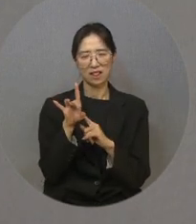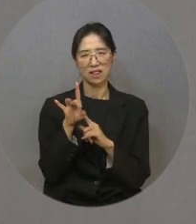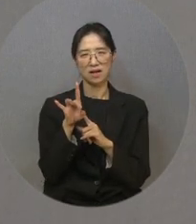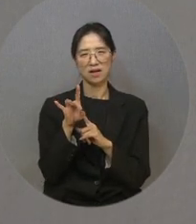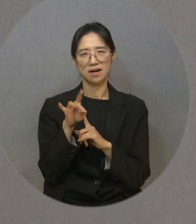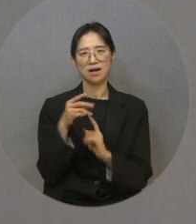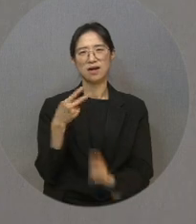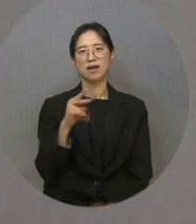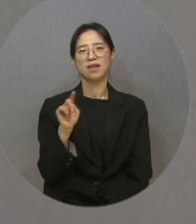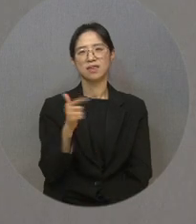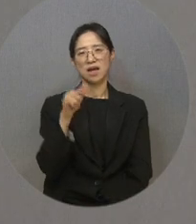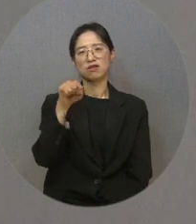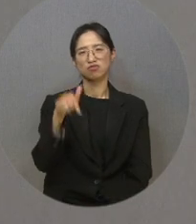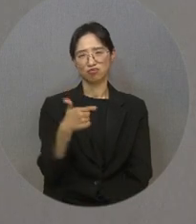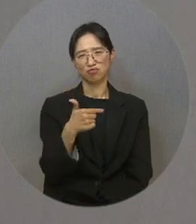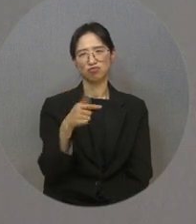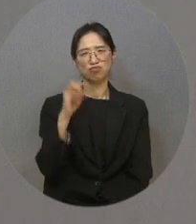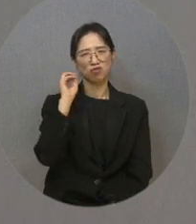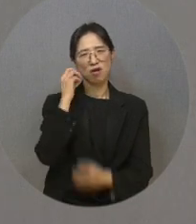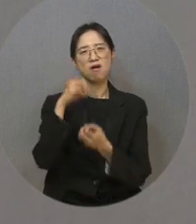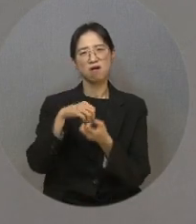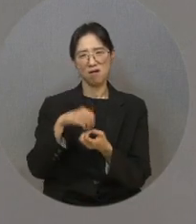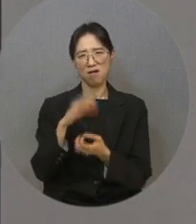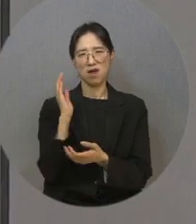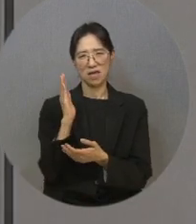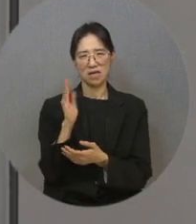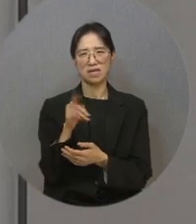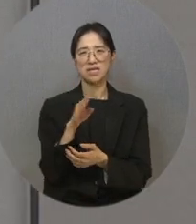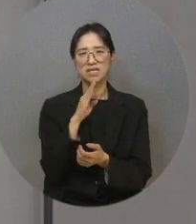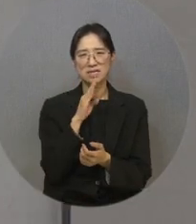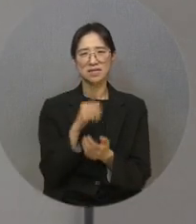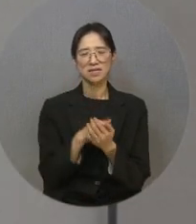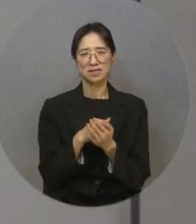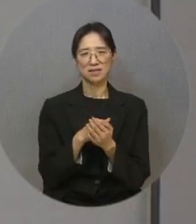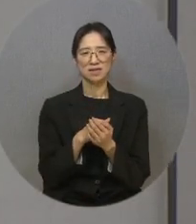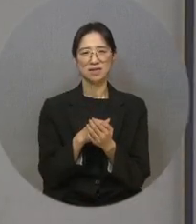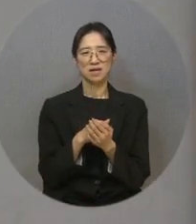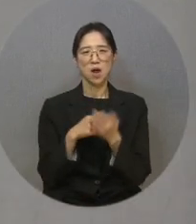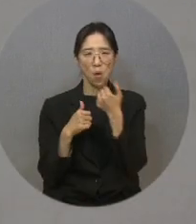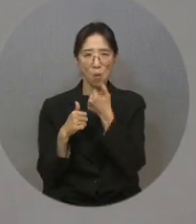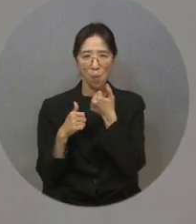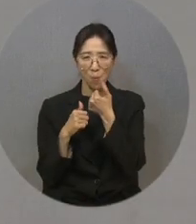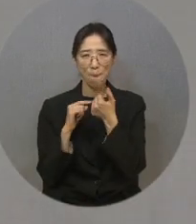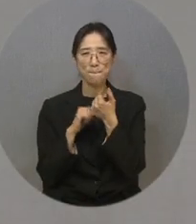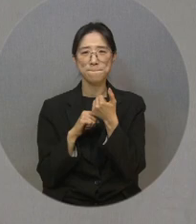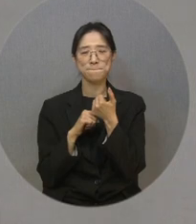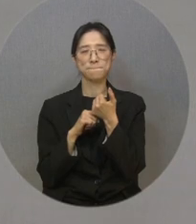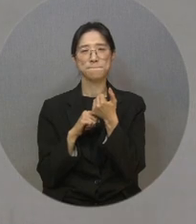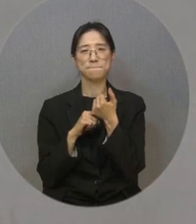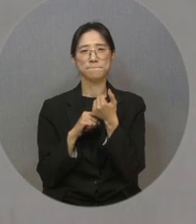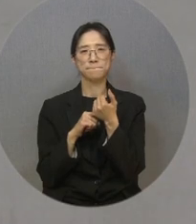그 단군 설화입니다. 실제로 단군 설화는 그 곰이